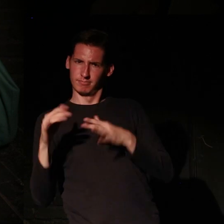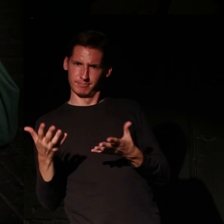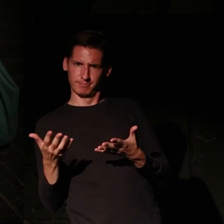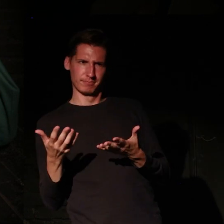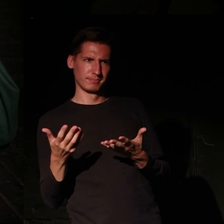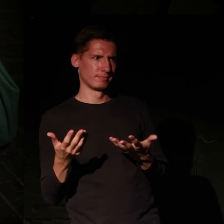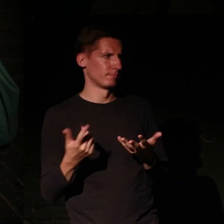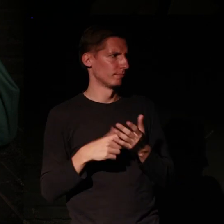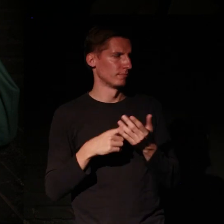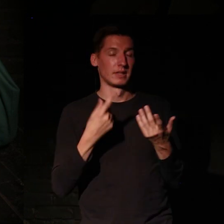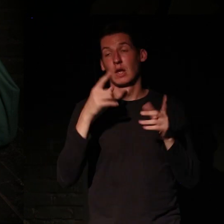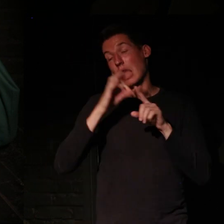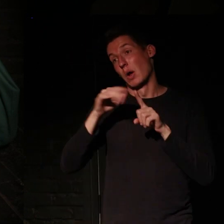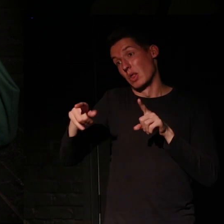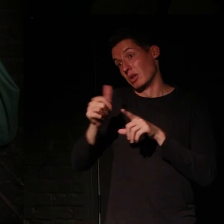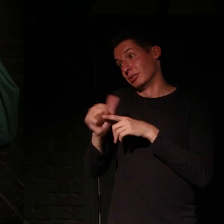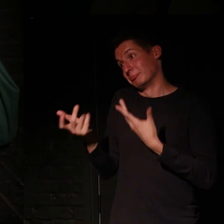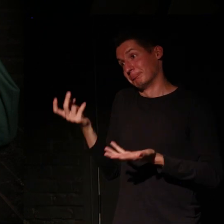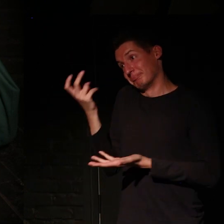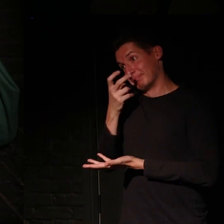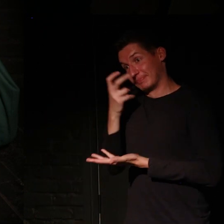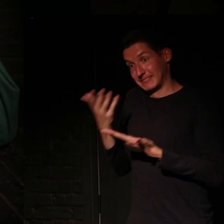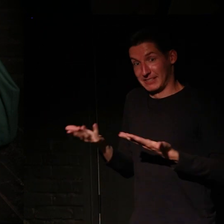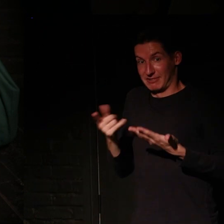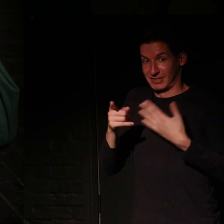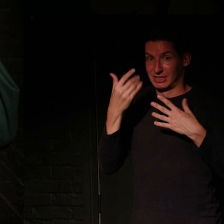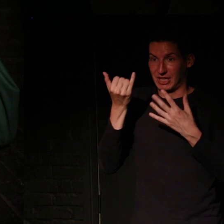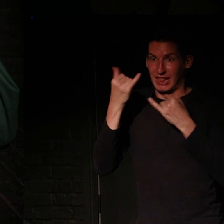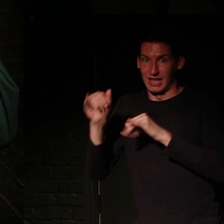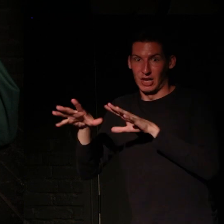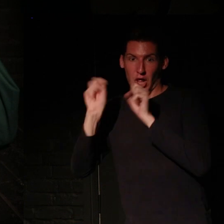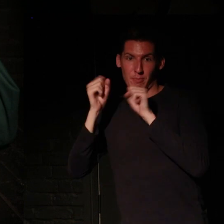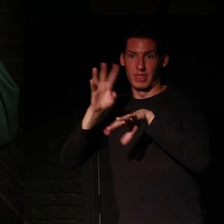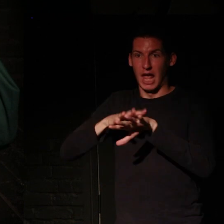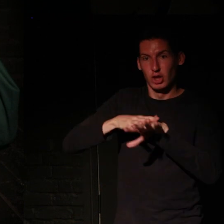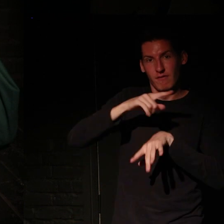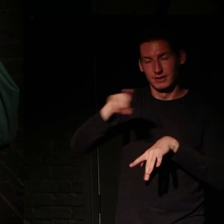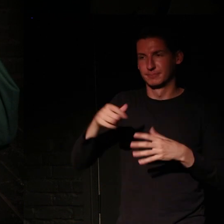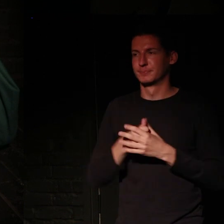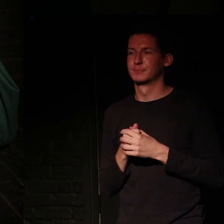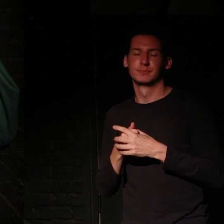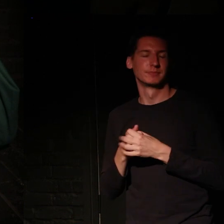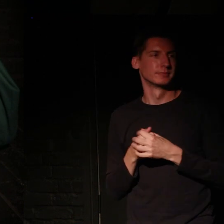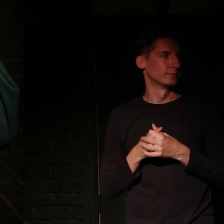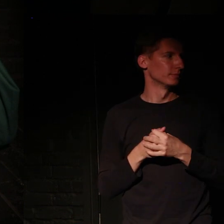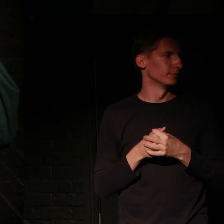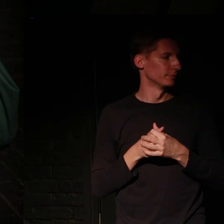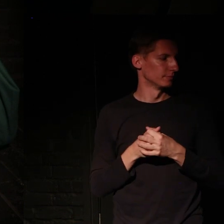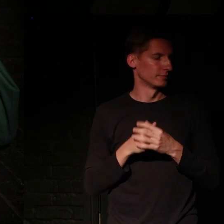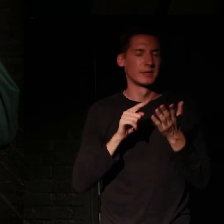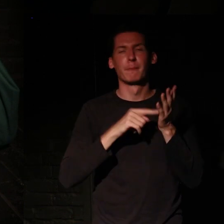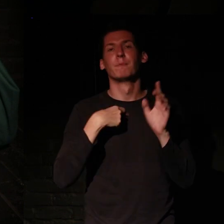To jest taka ciekawostka, tak? Ale pokazuje też, bo tutaj jeszcze nawiązując właśnie